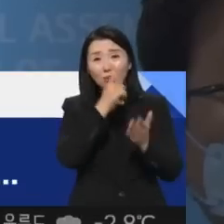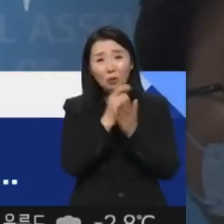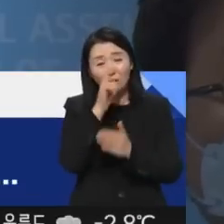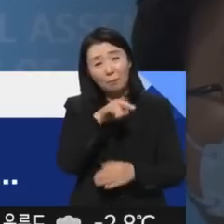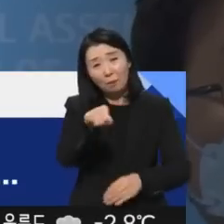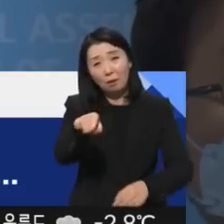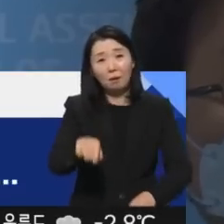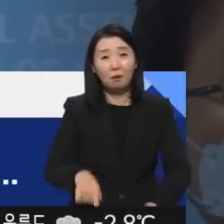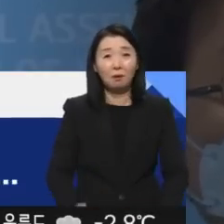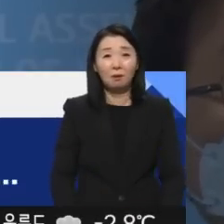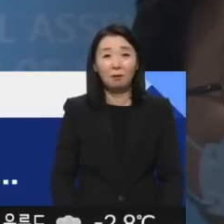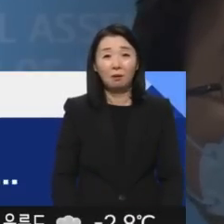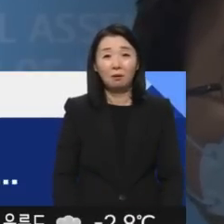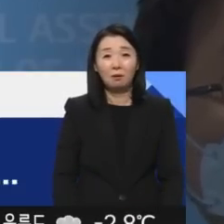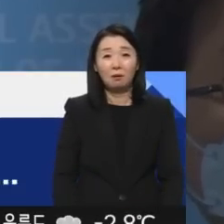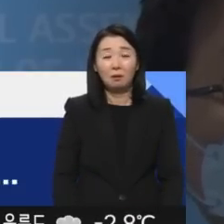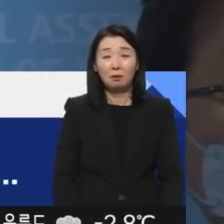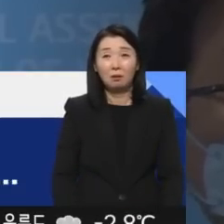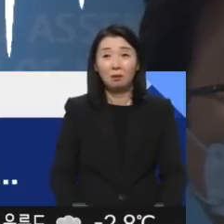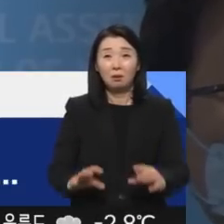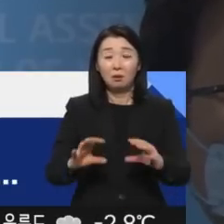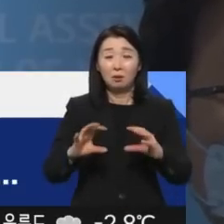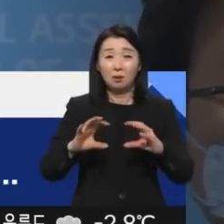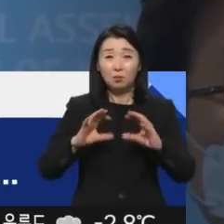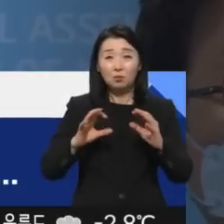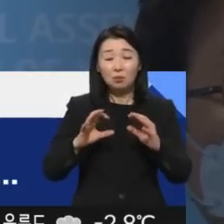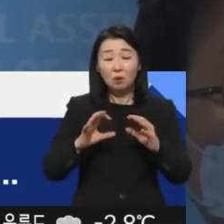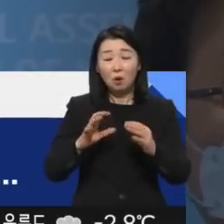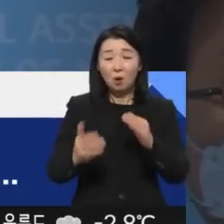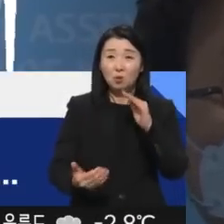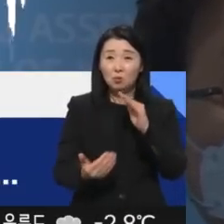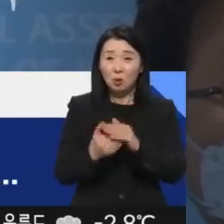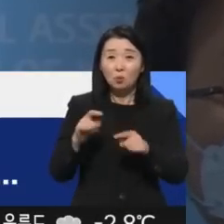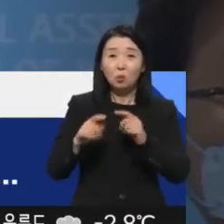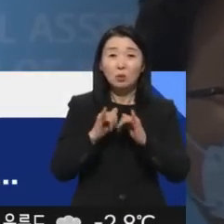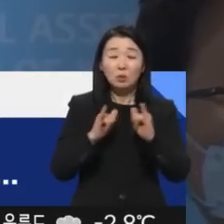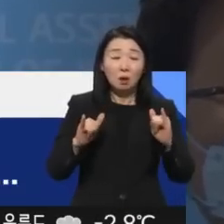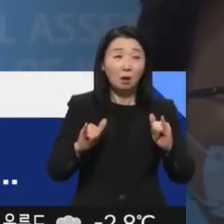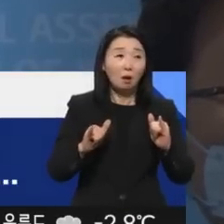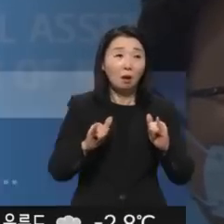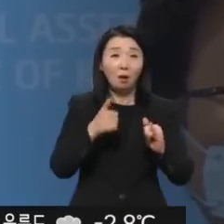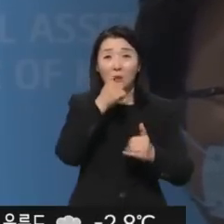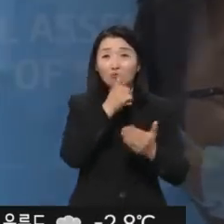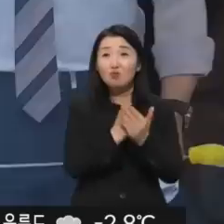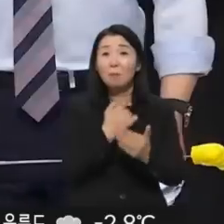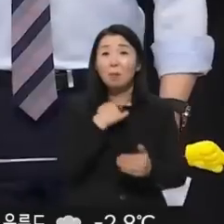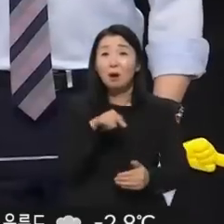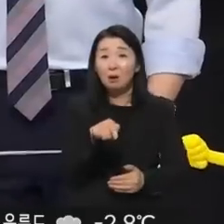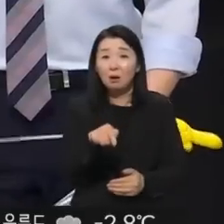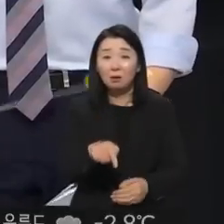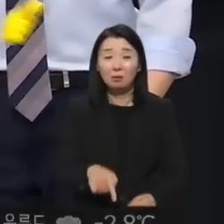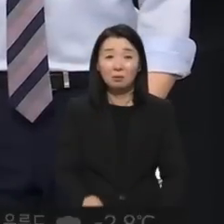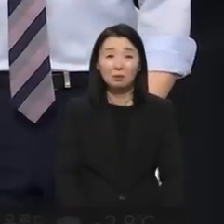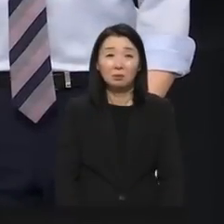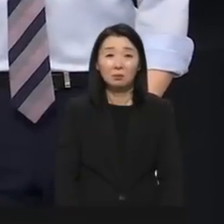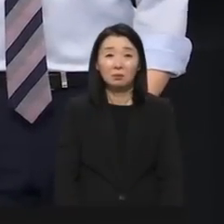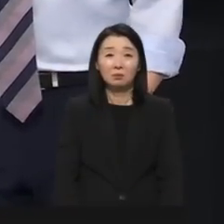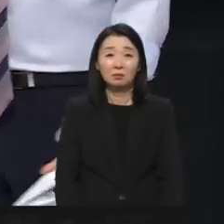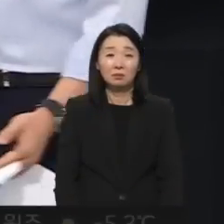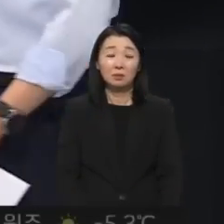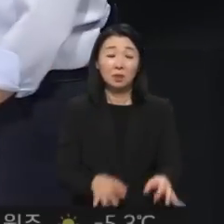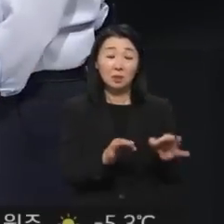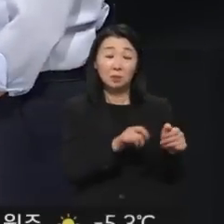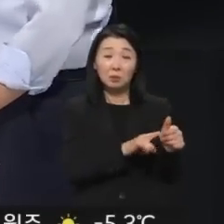부분들이고, 국정의 최고 통치자로서 있을 수 없는 범죄 행위를 저지른 부분들인데. 그러니까 이 김 전